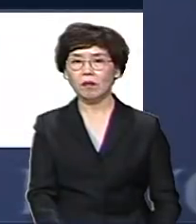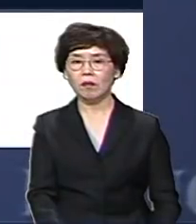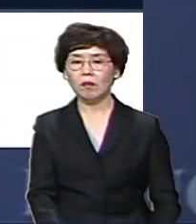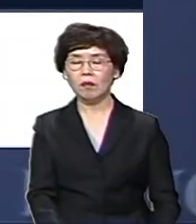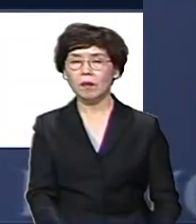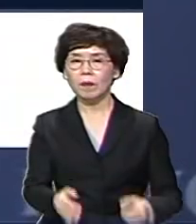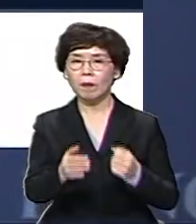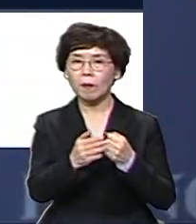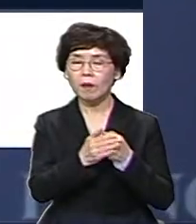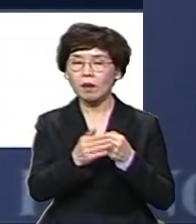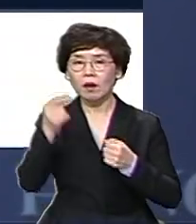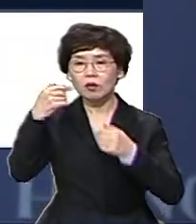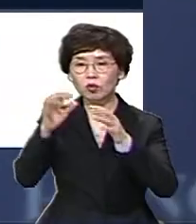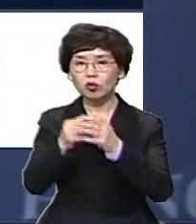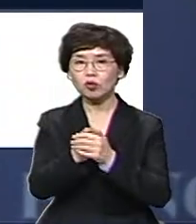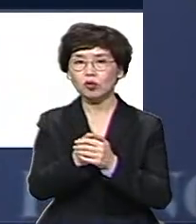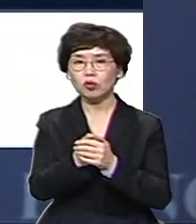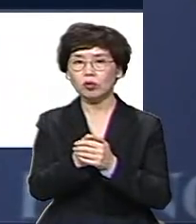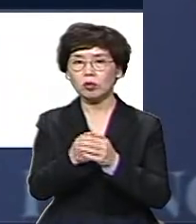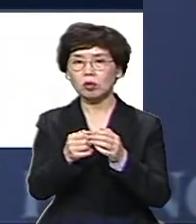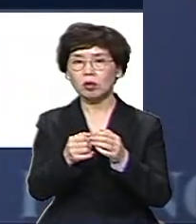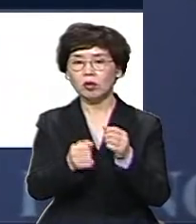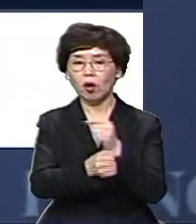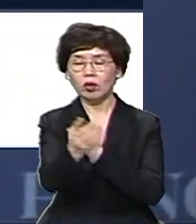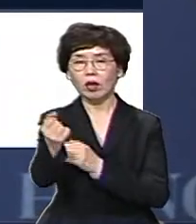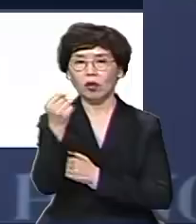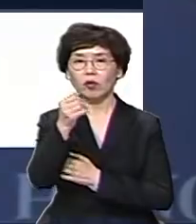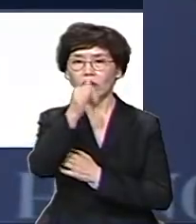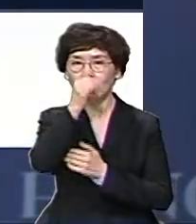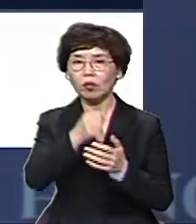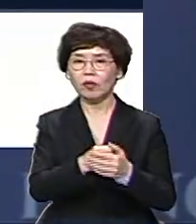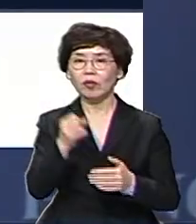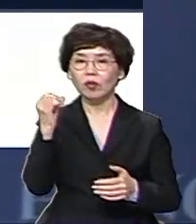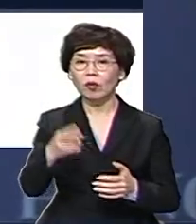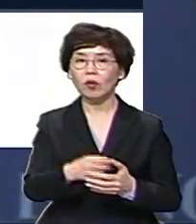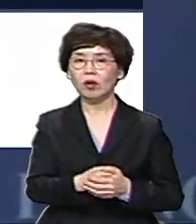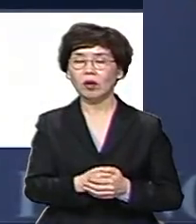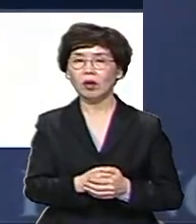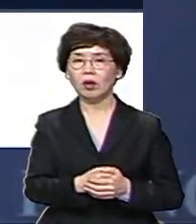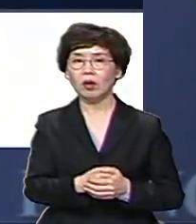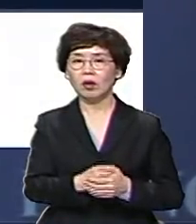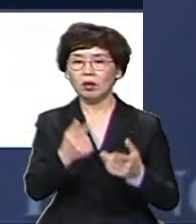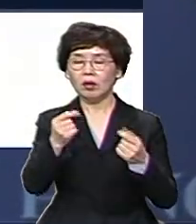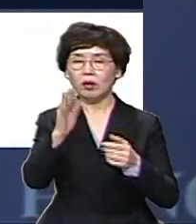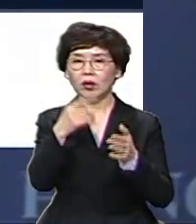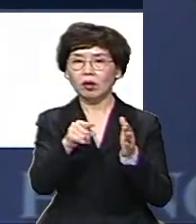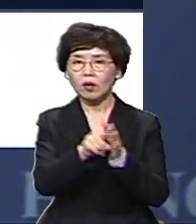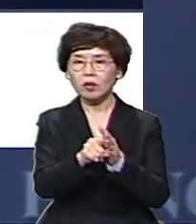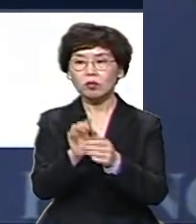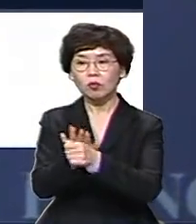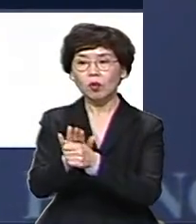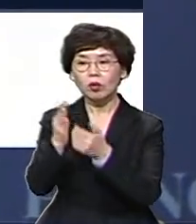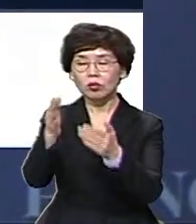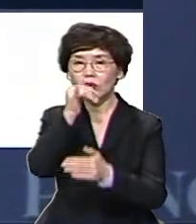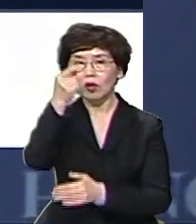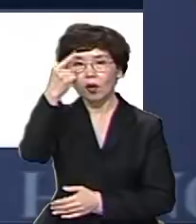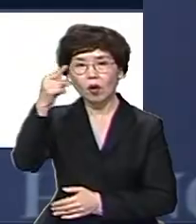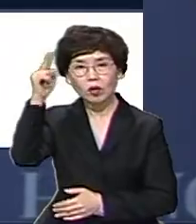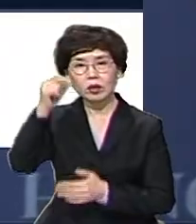어느 사람이 보더라도 두 사람의 두 나라의 관계는 앞으로도 계속 경제적인 협력이 있을 수 있다고